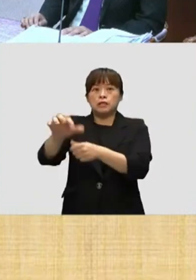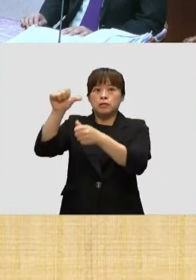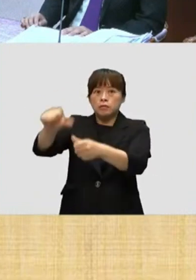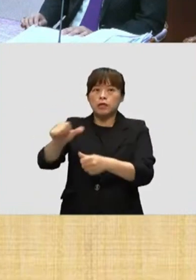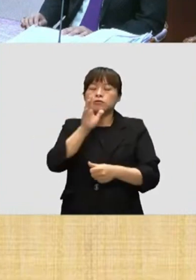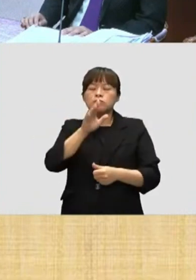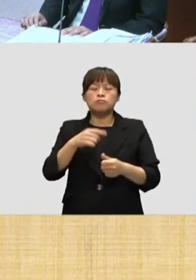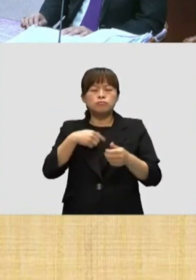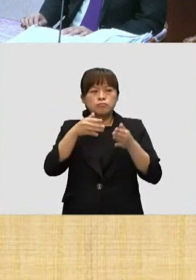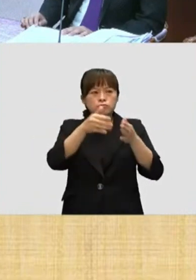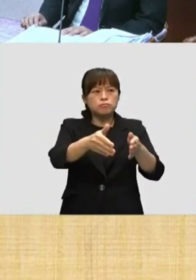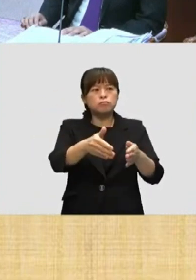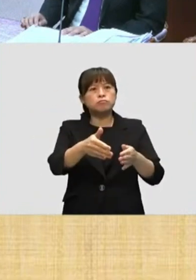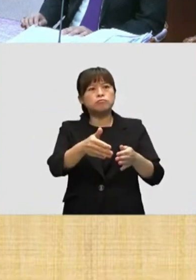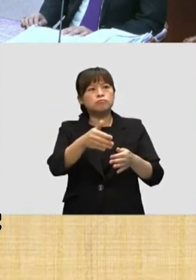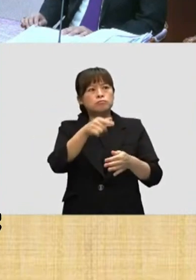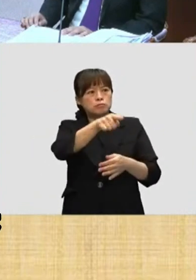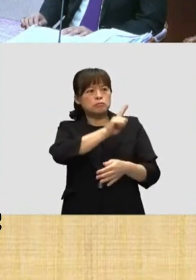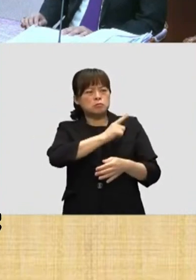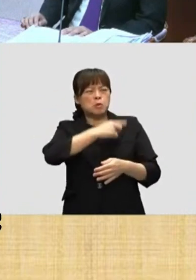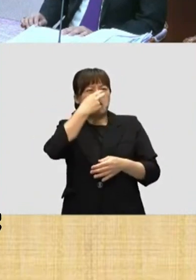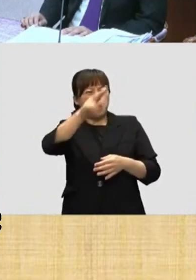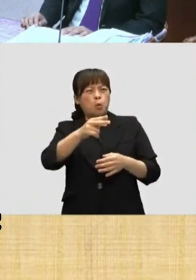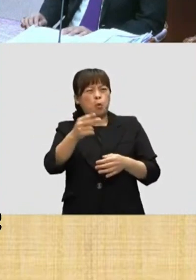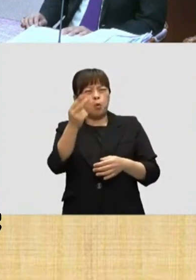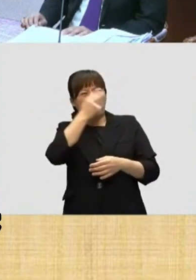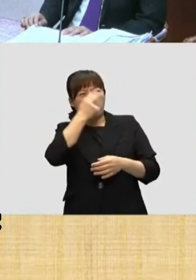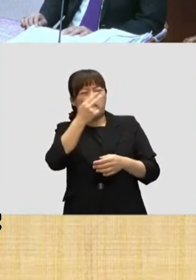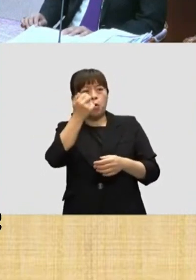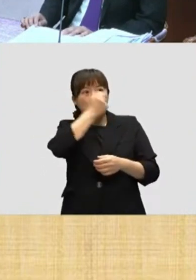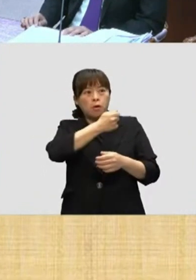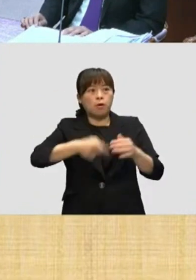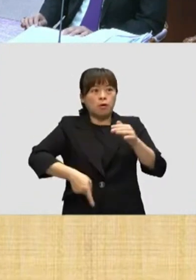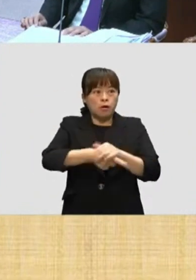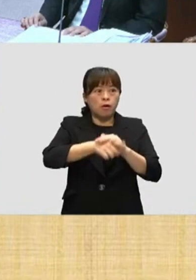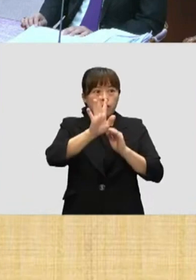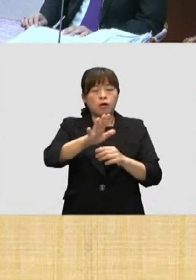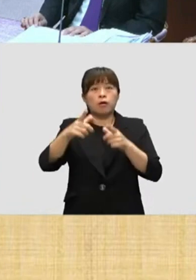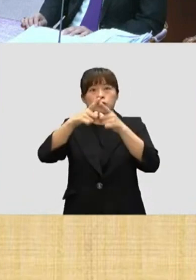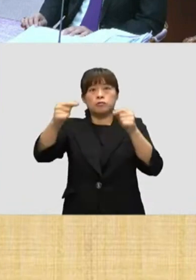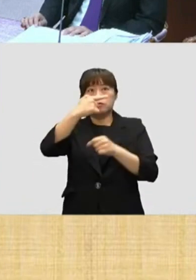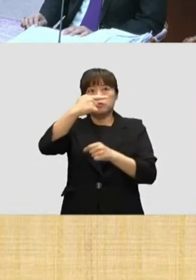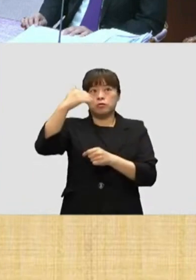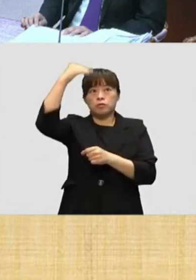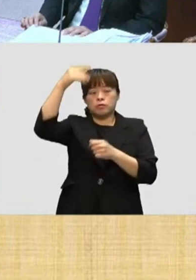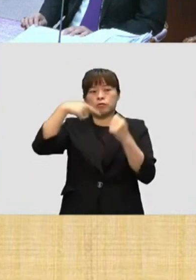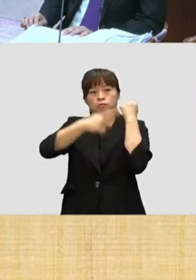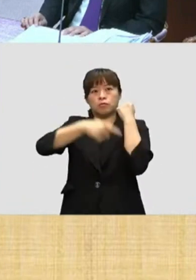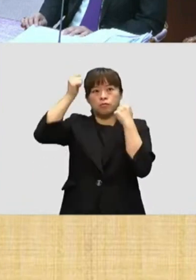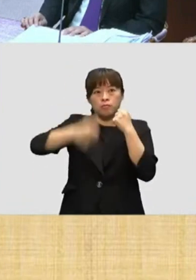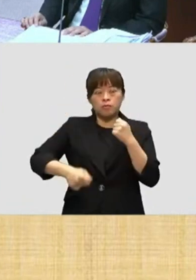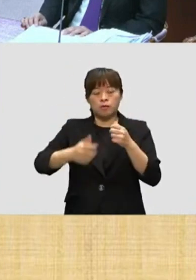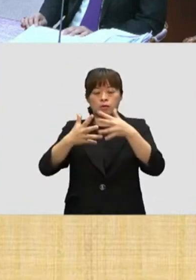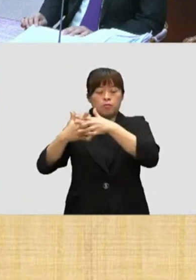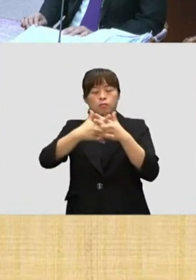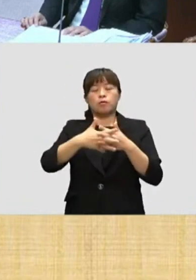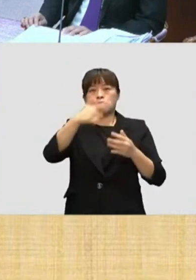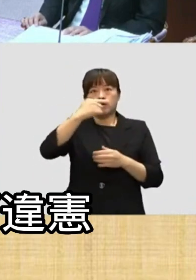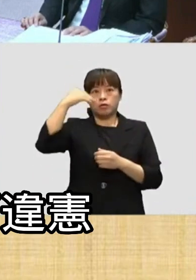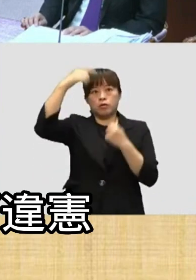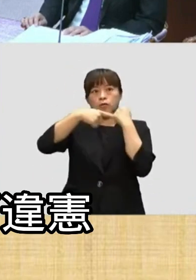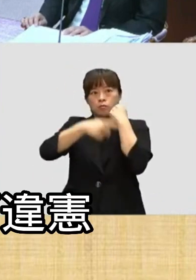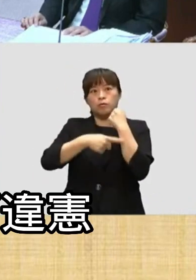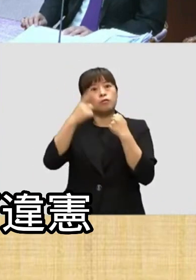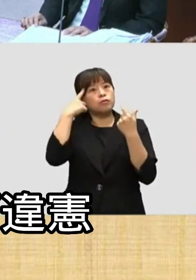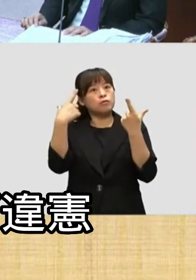对自行遂行残酷犯罪人的行为的结果。日本最高法院判决，美国最高法院 Gray 案